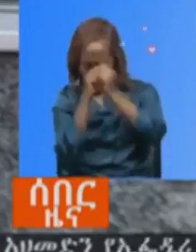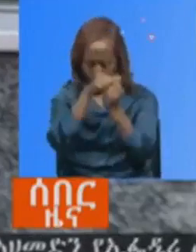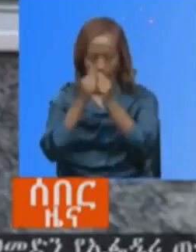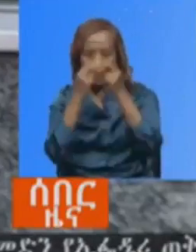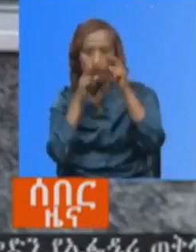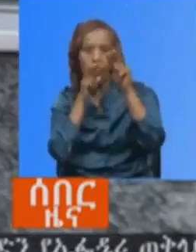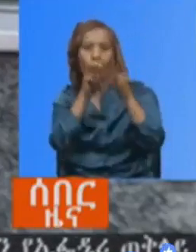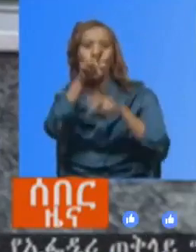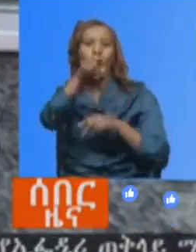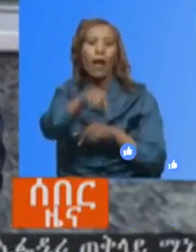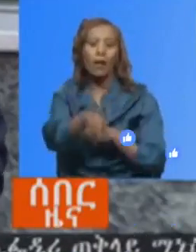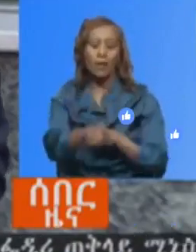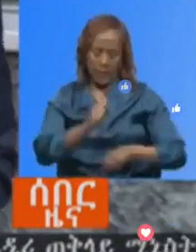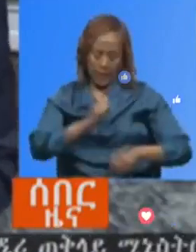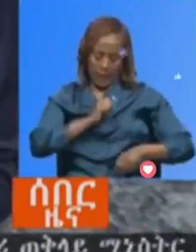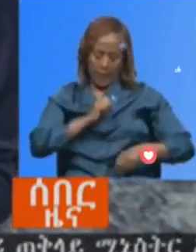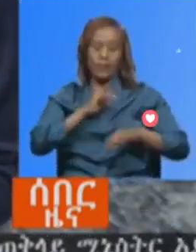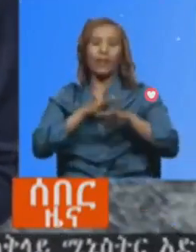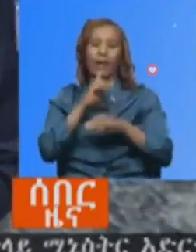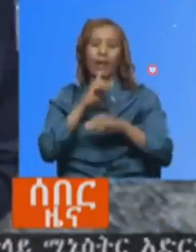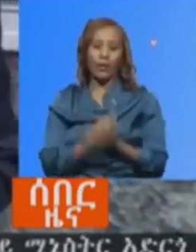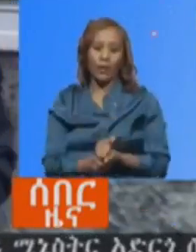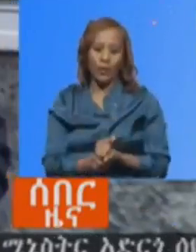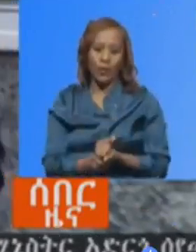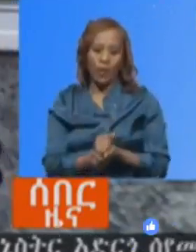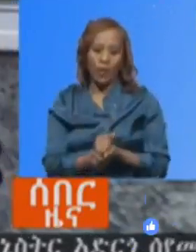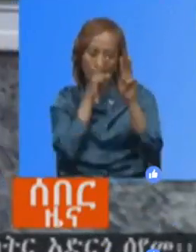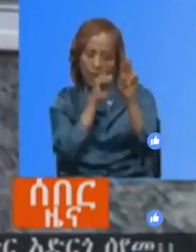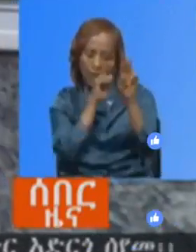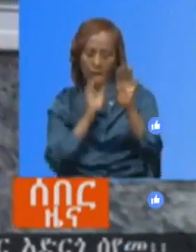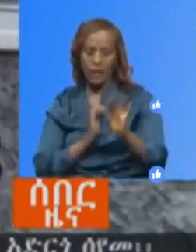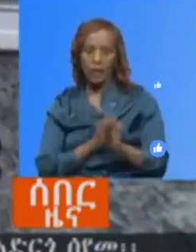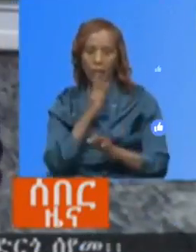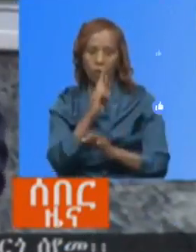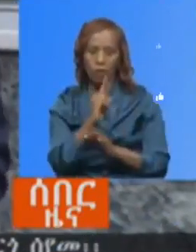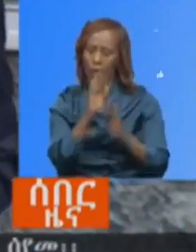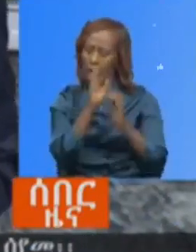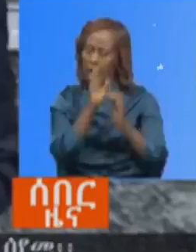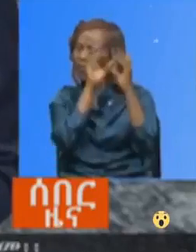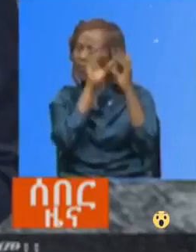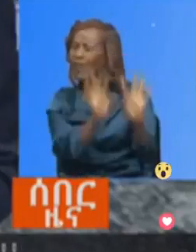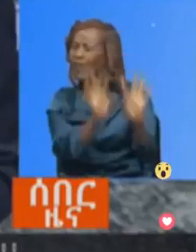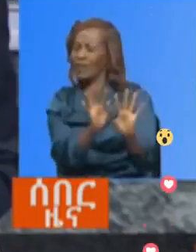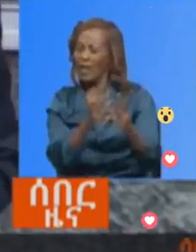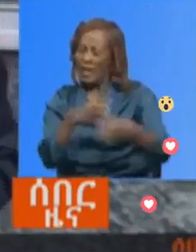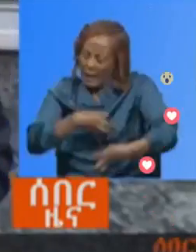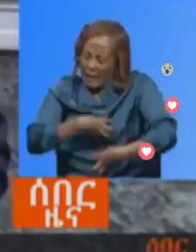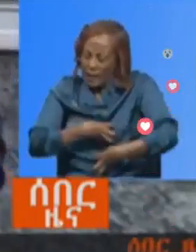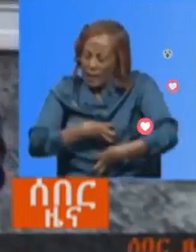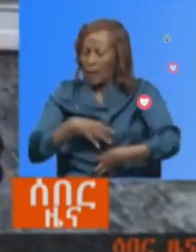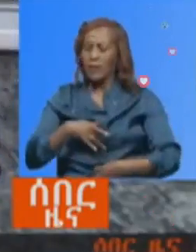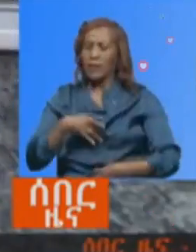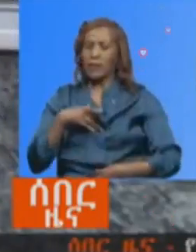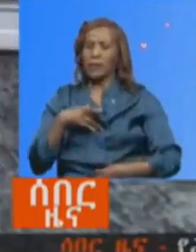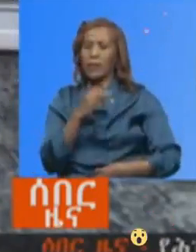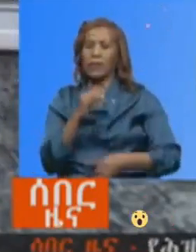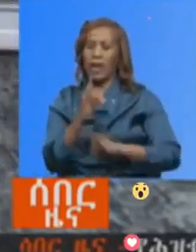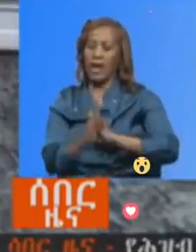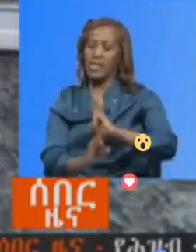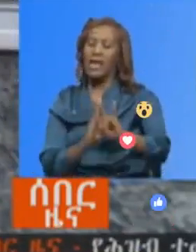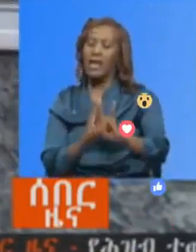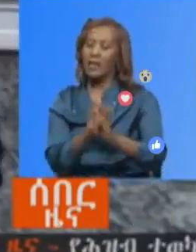ማተኮር ያለበት ራሳችን ላይ ነው። አመለካከታችንን ከጥላቻ፣ ከቂም በቀል ስሜትና